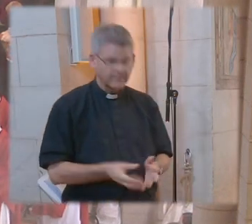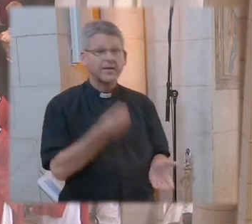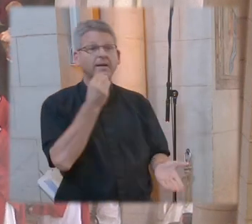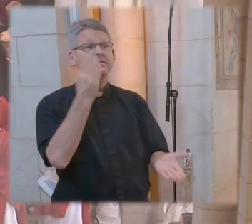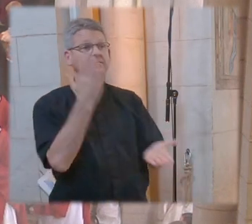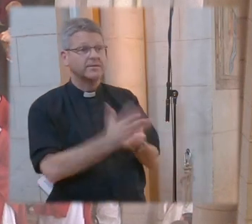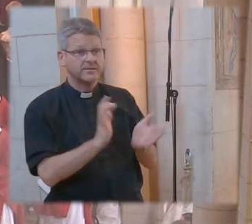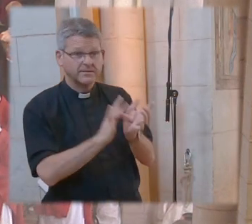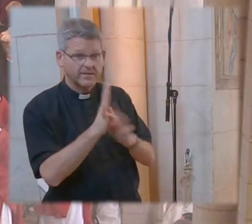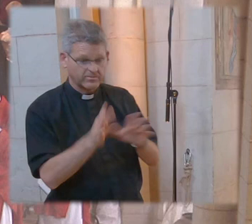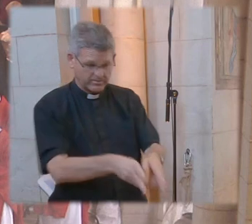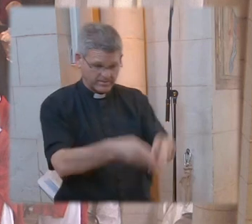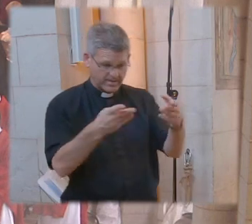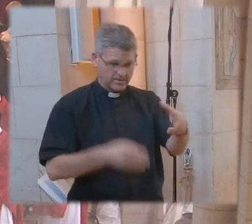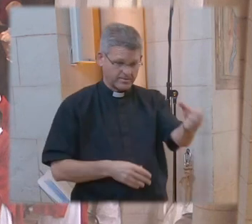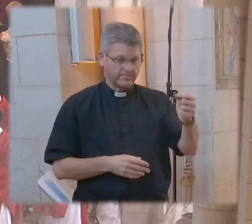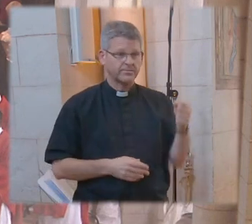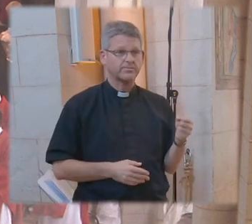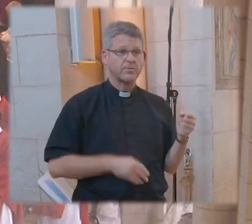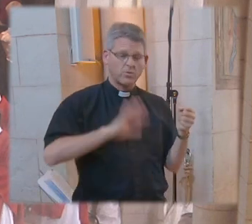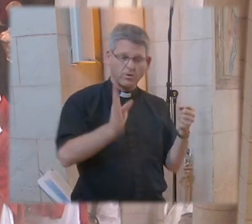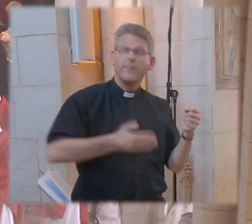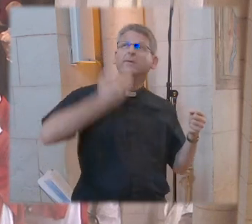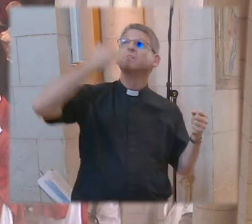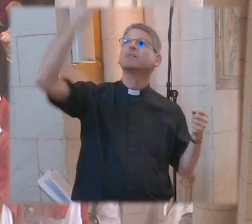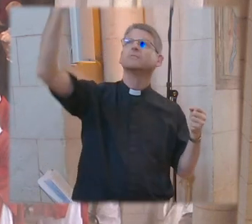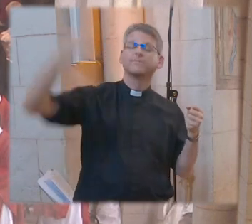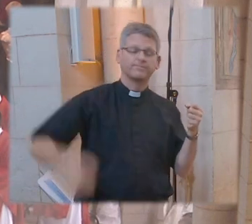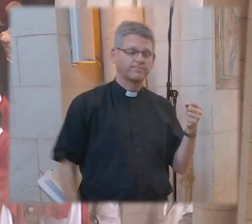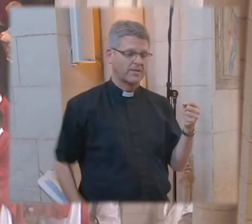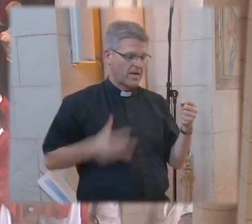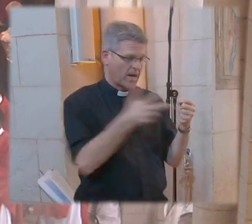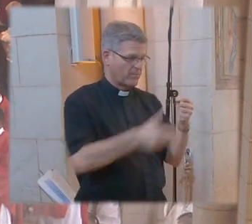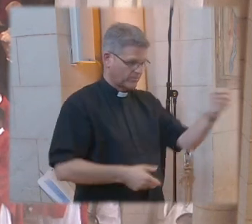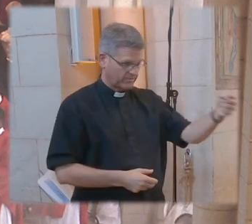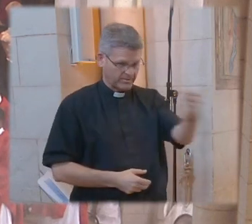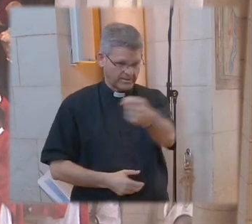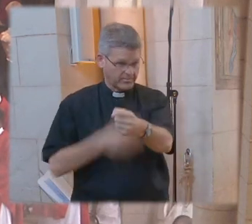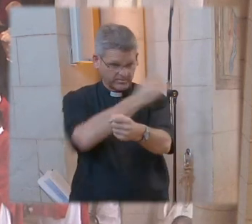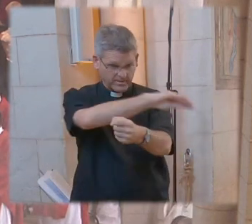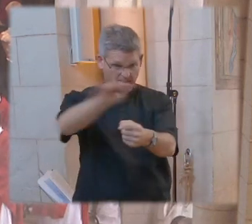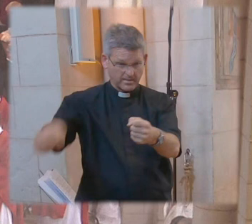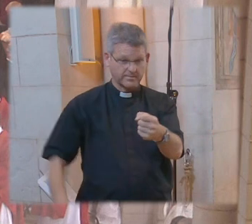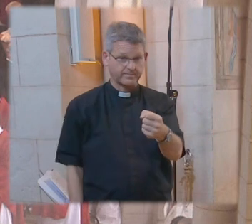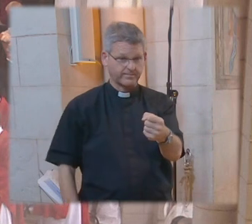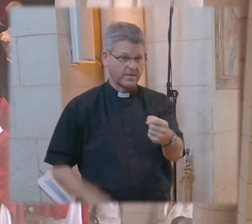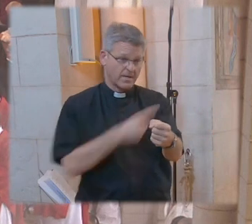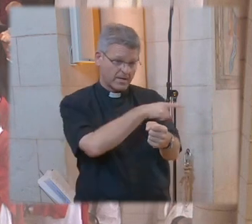Ebenso nahm er nach dem Mahl den Kelch, dankte wiederum, reichte ihn seinen Jüngern und